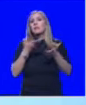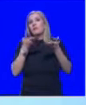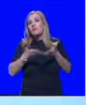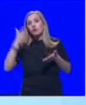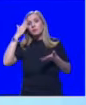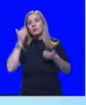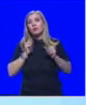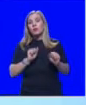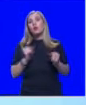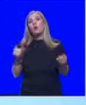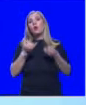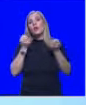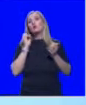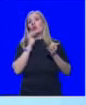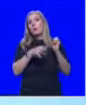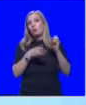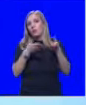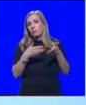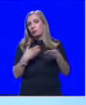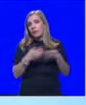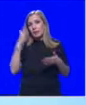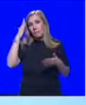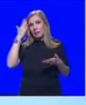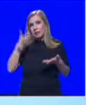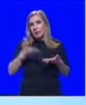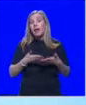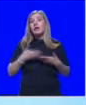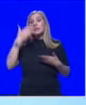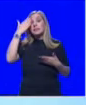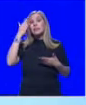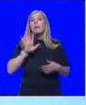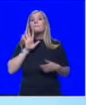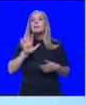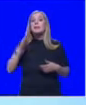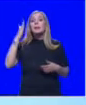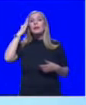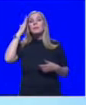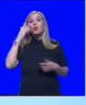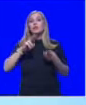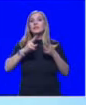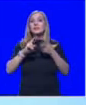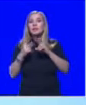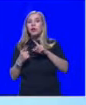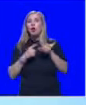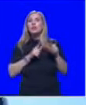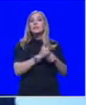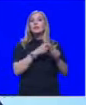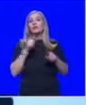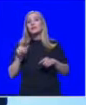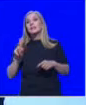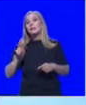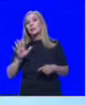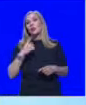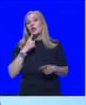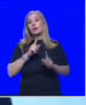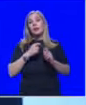винаги да хвърнеш върху последния министър. Истината е, че петима министри, които се смениха от 17-та до 23-та година. Времето